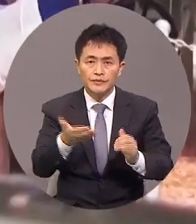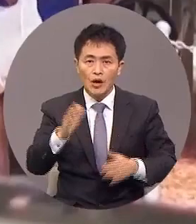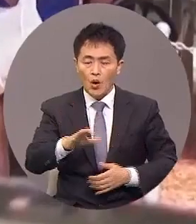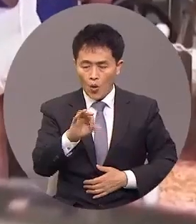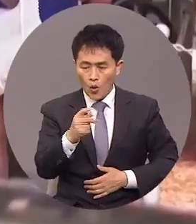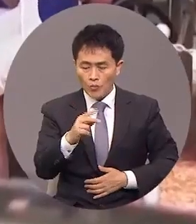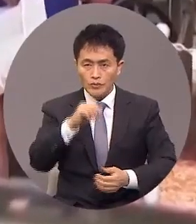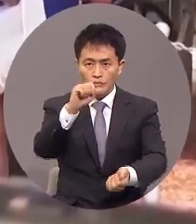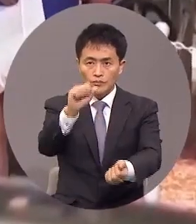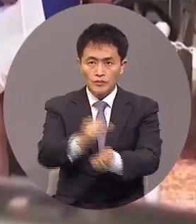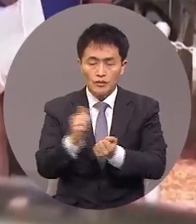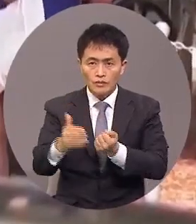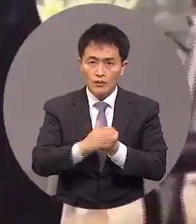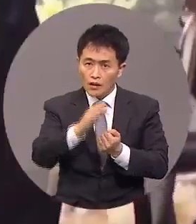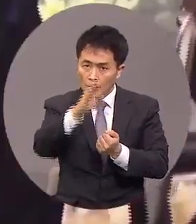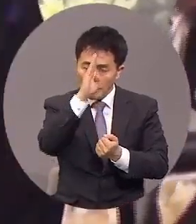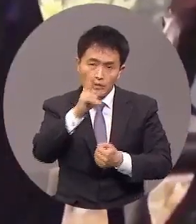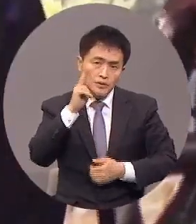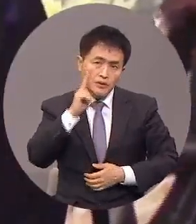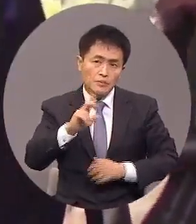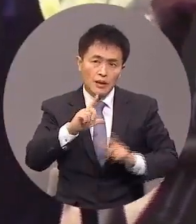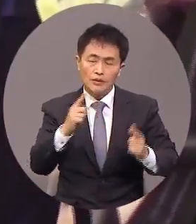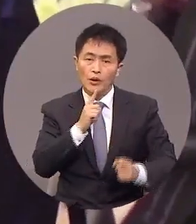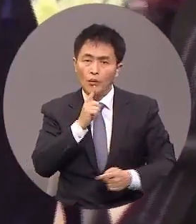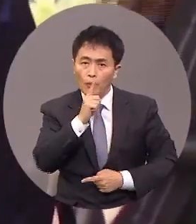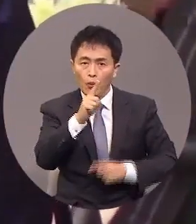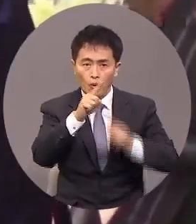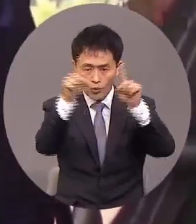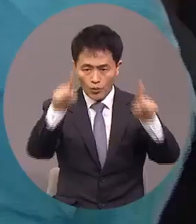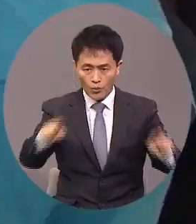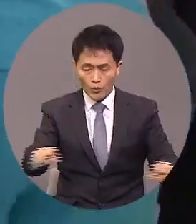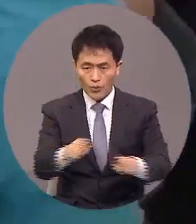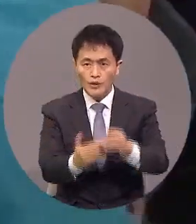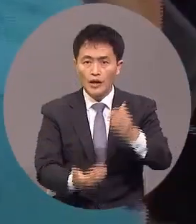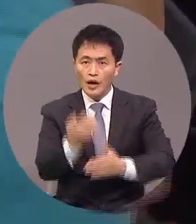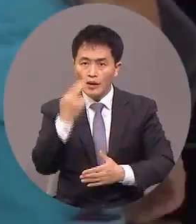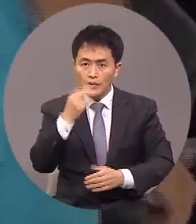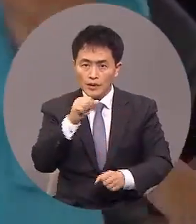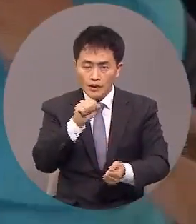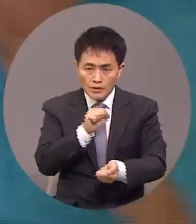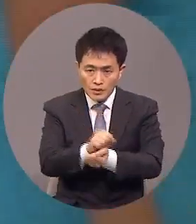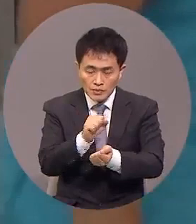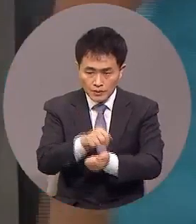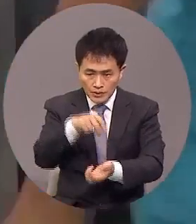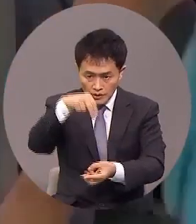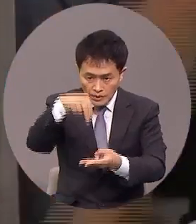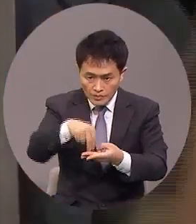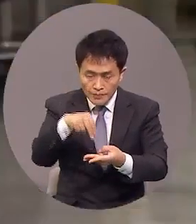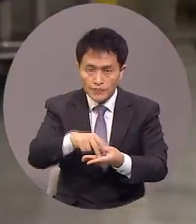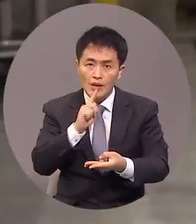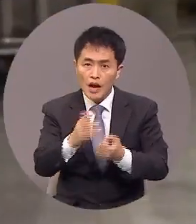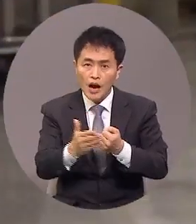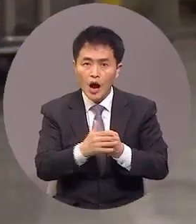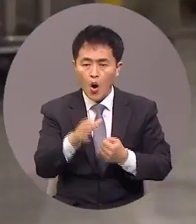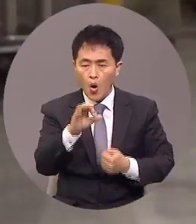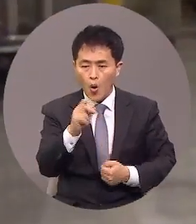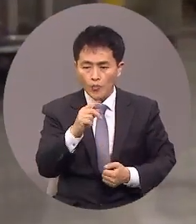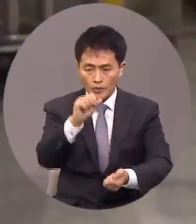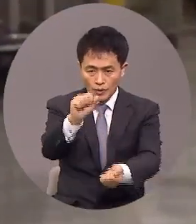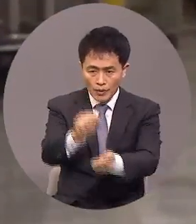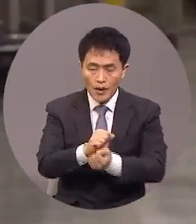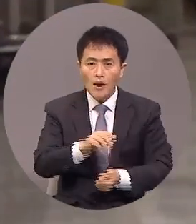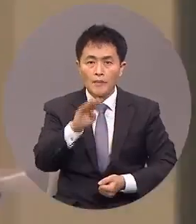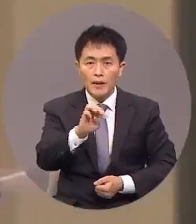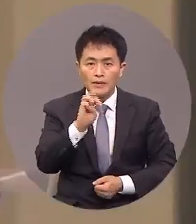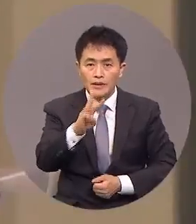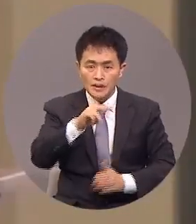오미크론에 걸려도 증상이 심하지 않다는 보고서가 나왔습니다. 미국 질병통제예방센터에 따르면 오미크론 감염자